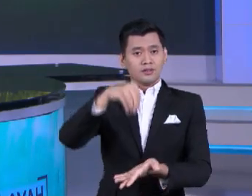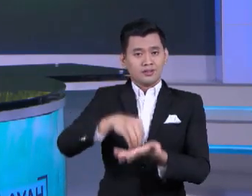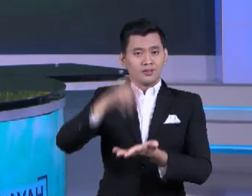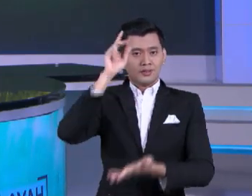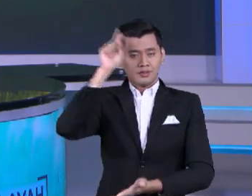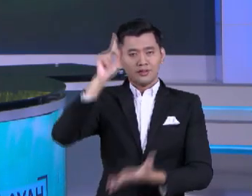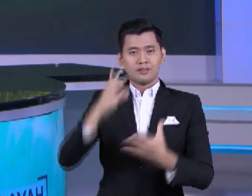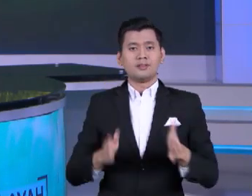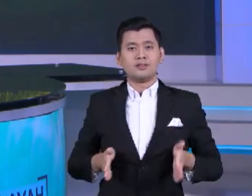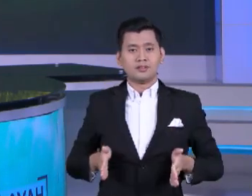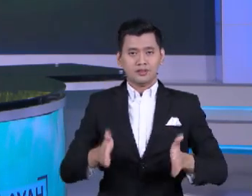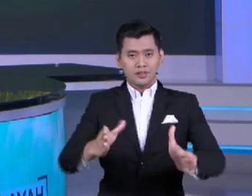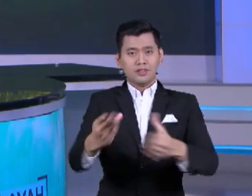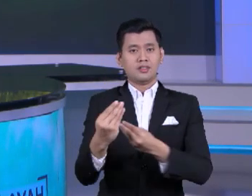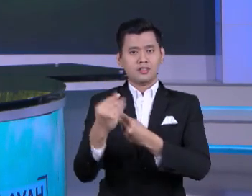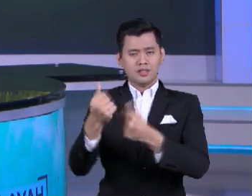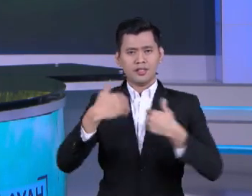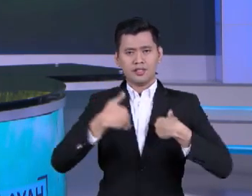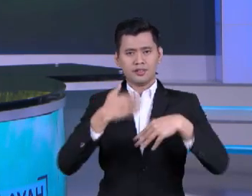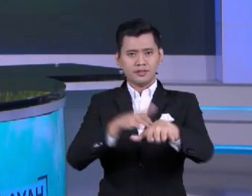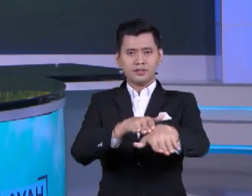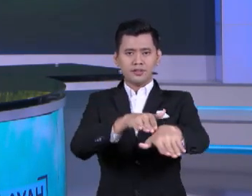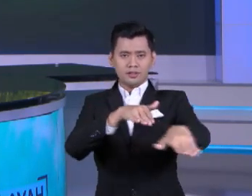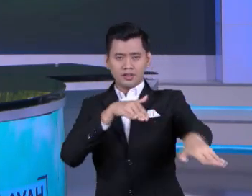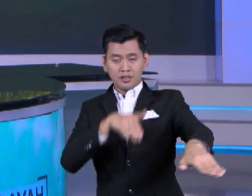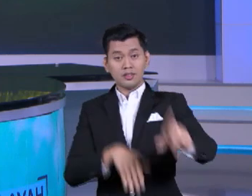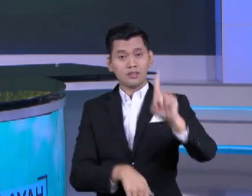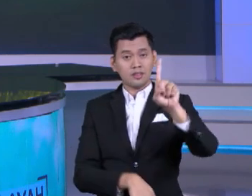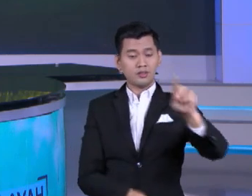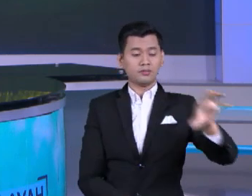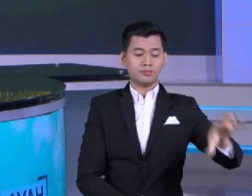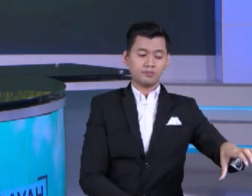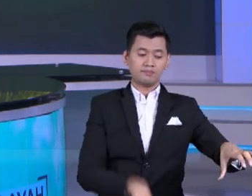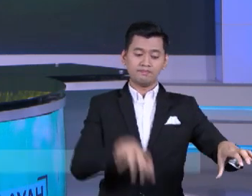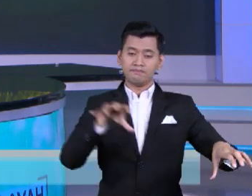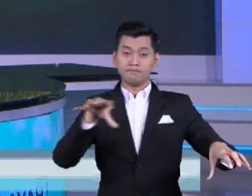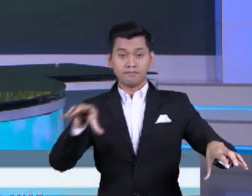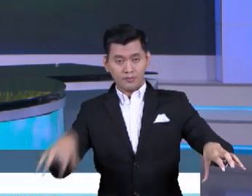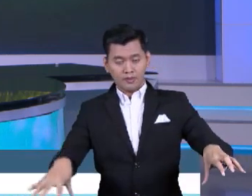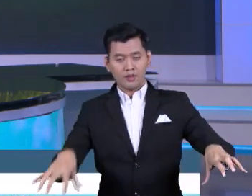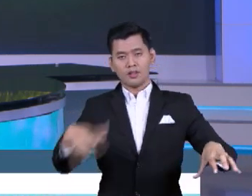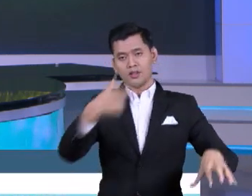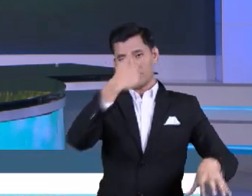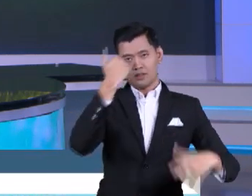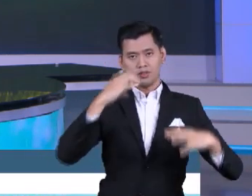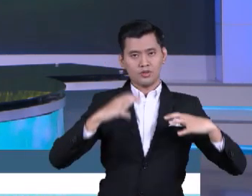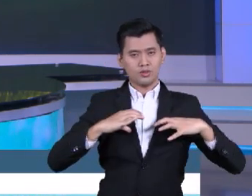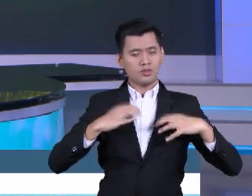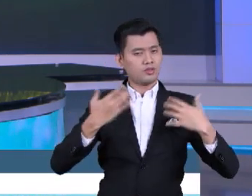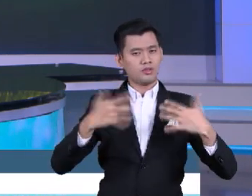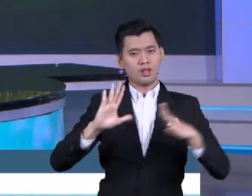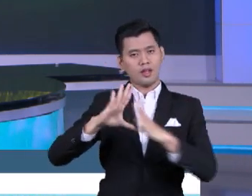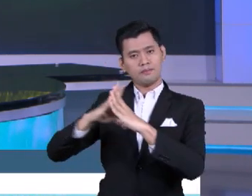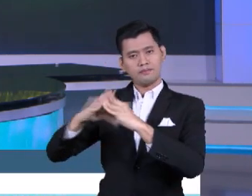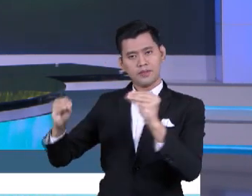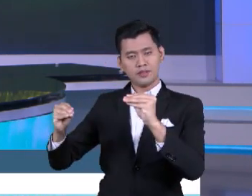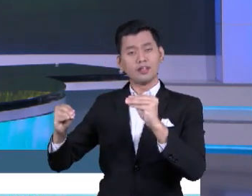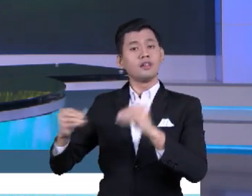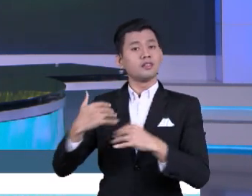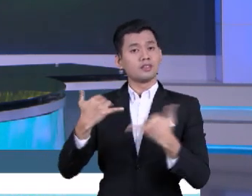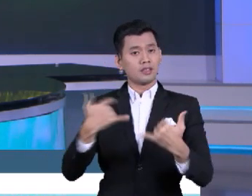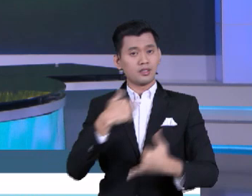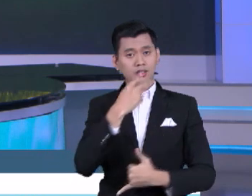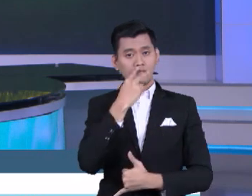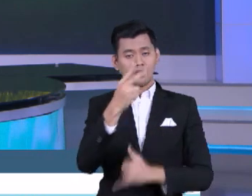namun berlaku sedikit kesesakan di satu dua tempat berikutnya cuti perayaan sudah berakhir untuk rinciannya kita langsung